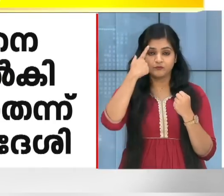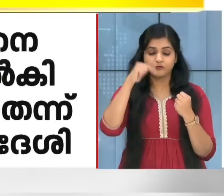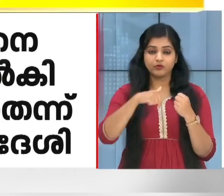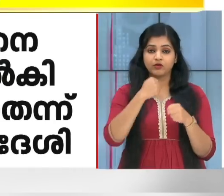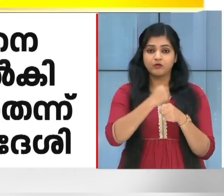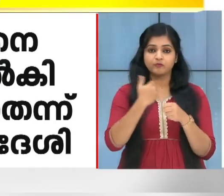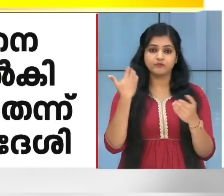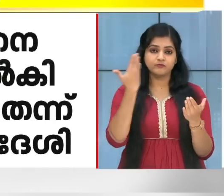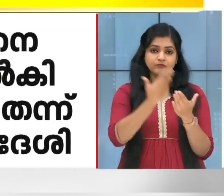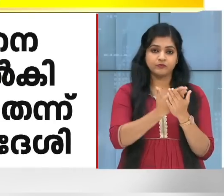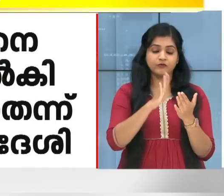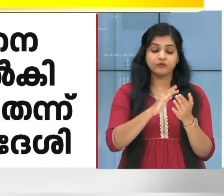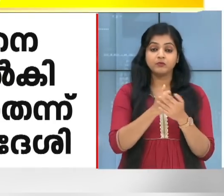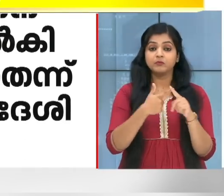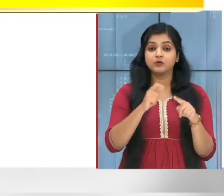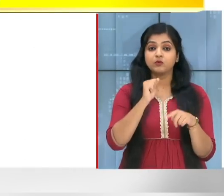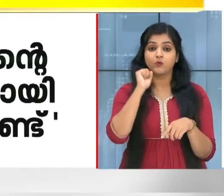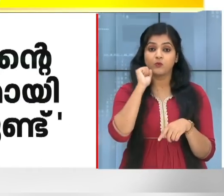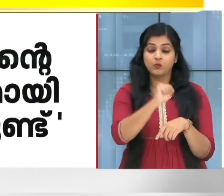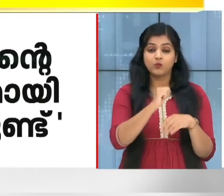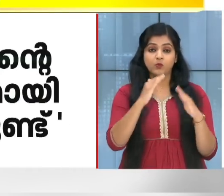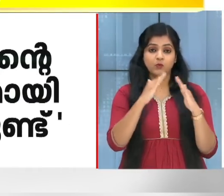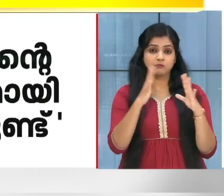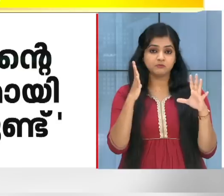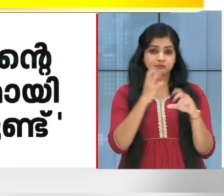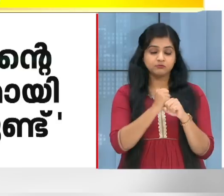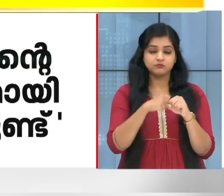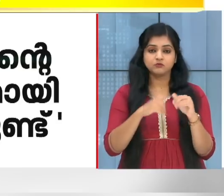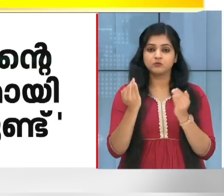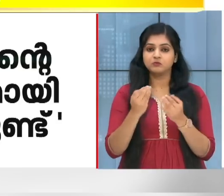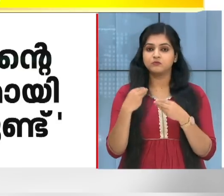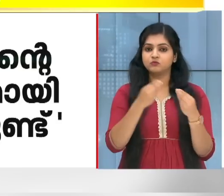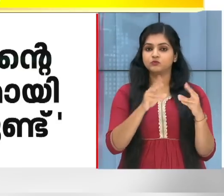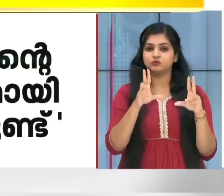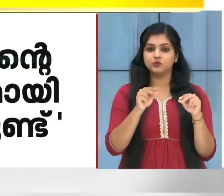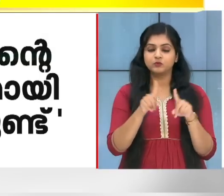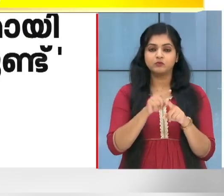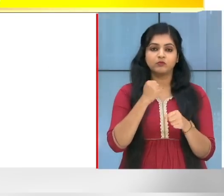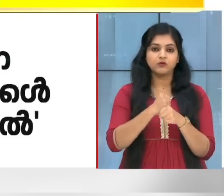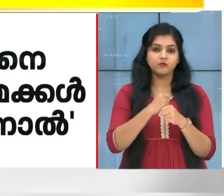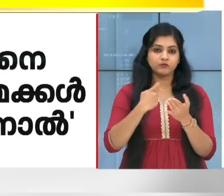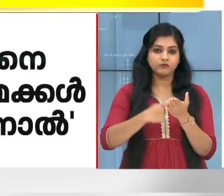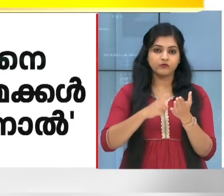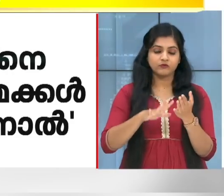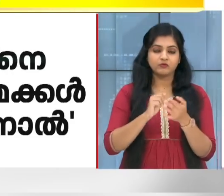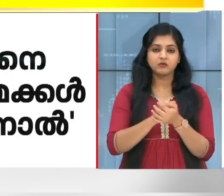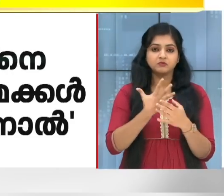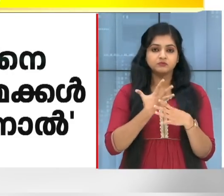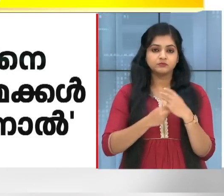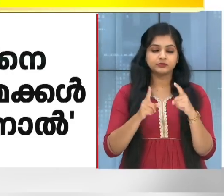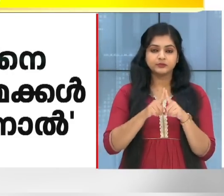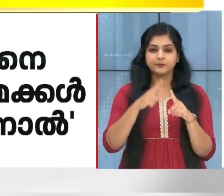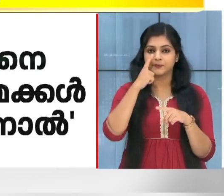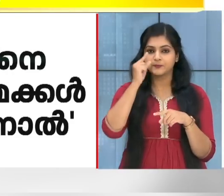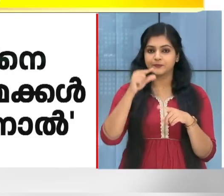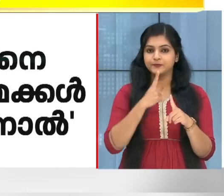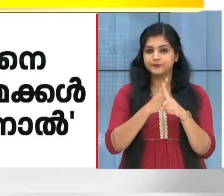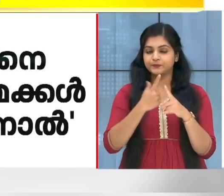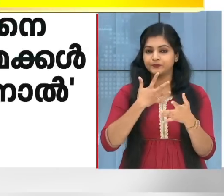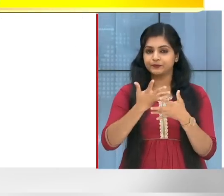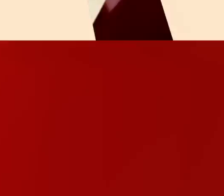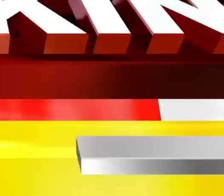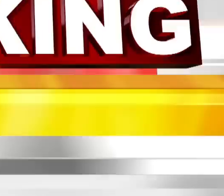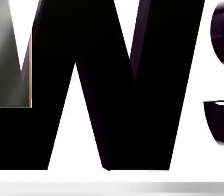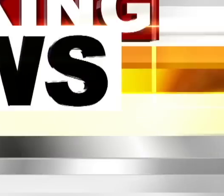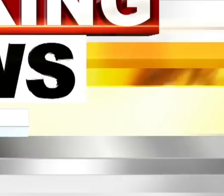സ്ഥിരമായി അല്ലെങ്കിൽ സ്വന്തമായ ഒരു വീടില്ലാത്തതിനാൽ അത് നടന്നില്ല. അതിന് പിന്നാലെ ഈ സംഘടം കുഞ്ഞിന്റെ യഥാർത്ഥ അമ്മയുമായി പങ്കുവച്ചു. അപ്പോൾ അവർ ഗർഭം ധരിക്കാം, ആ കുഞ്ഞിനെ